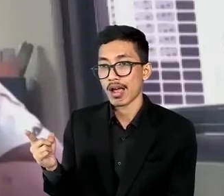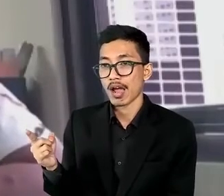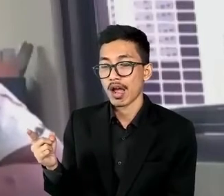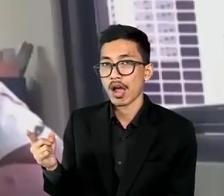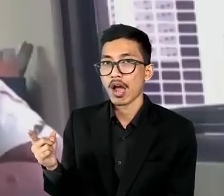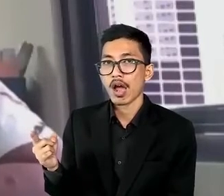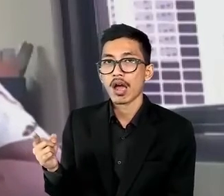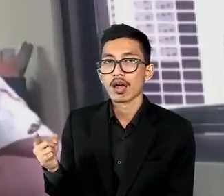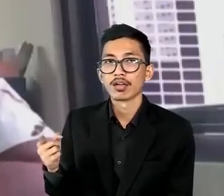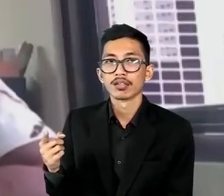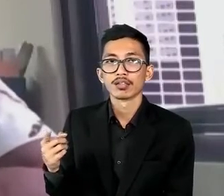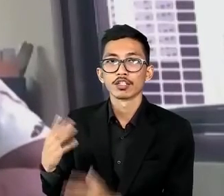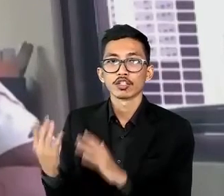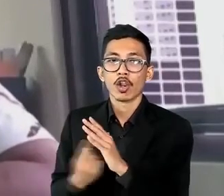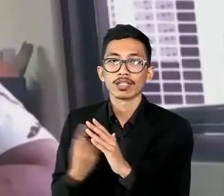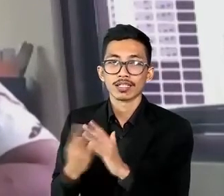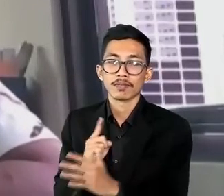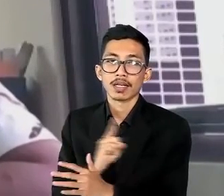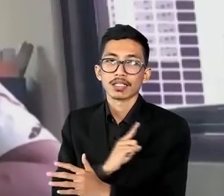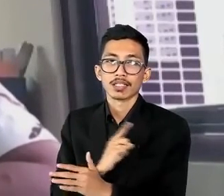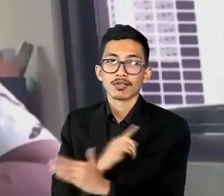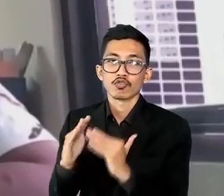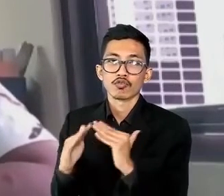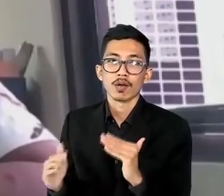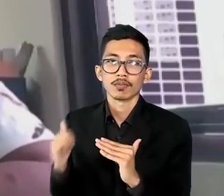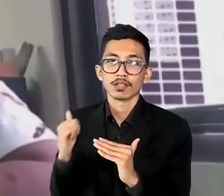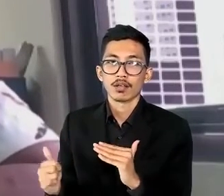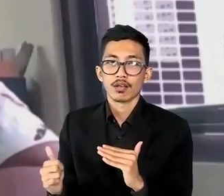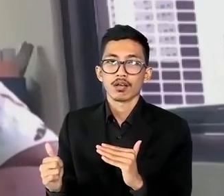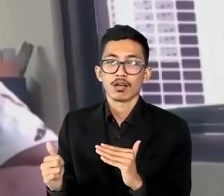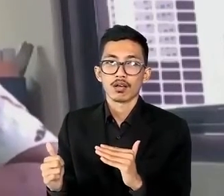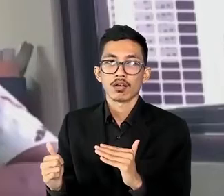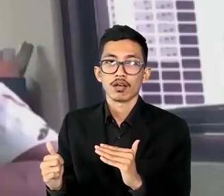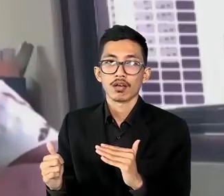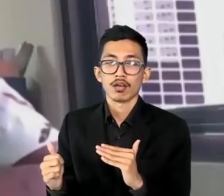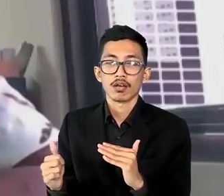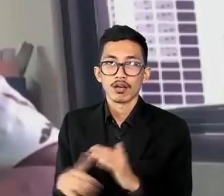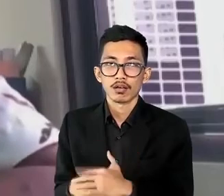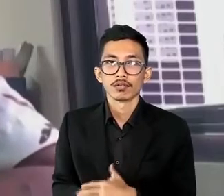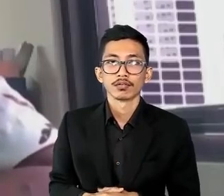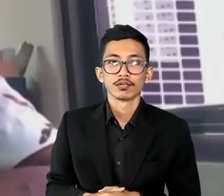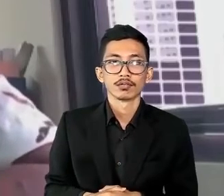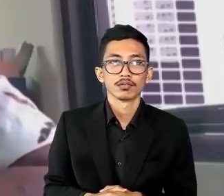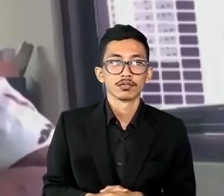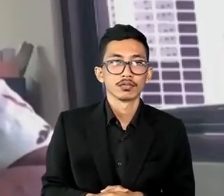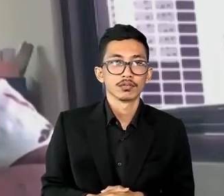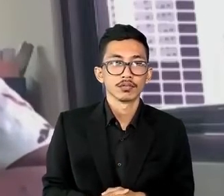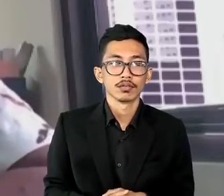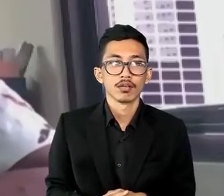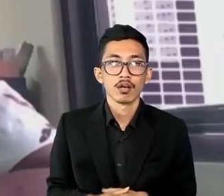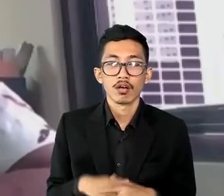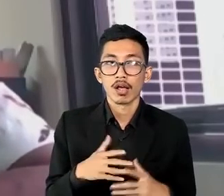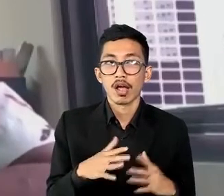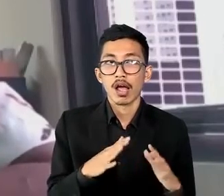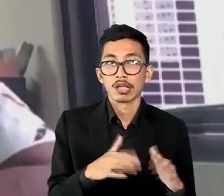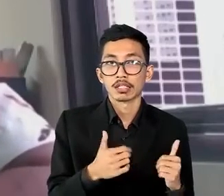diupayakan agar melaksanakan isolasi mandiri di rumah beserta keluarga yang memang terkonfirmasi positif. Nah, bagi yang tidak positif atau yang